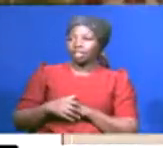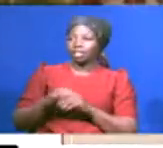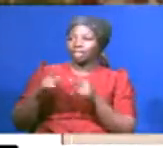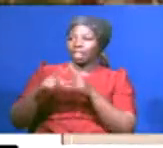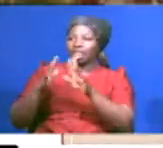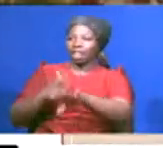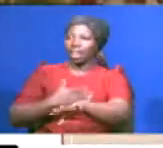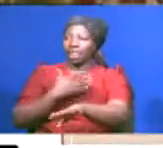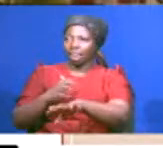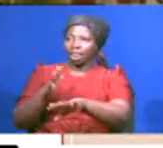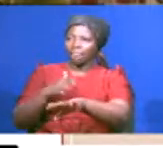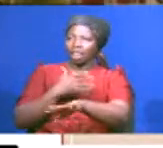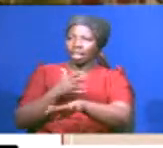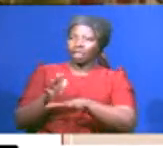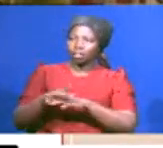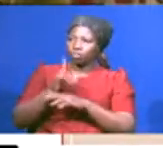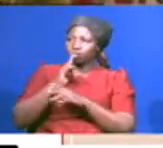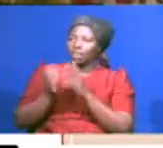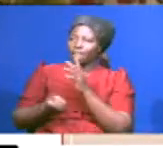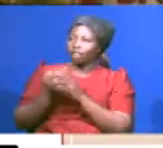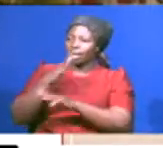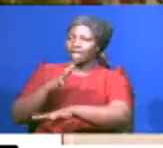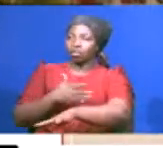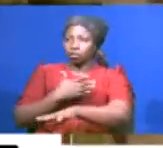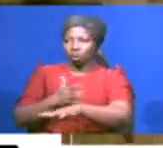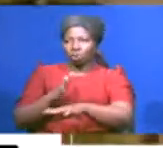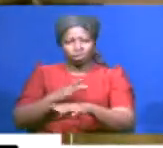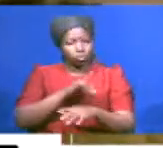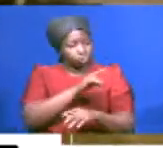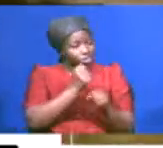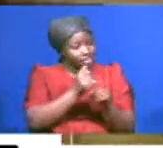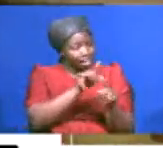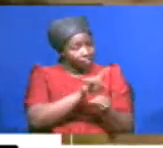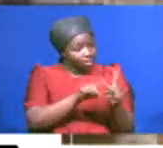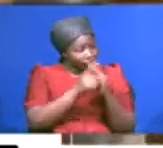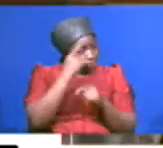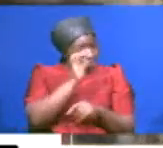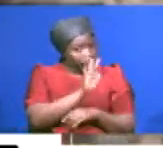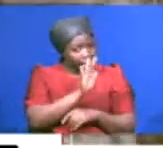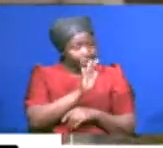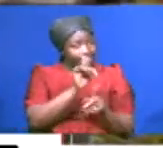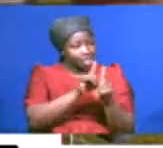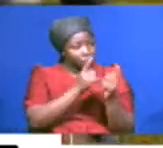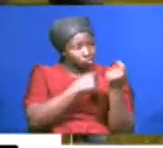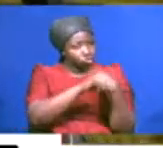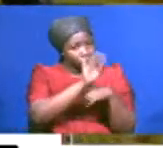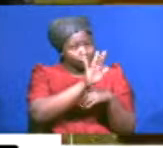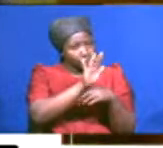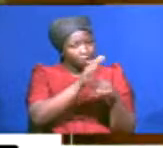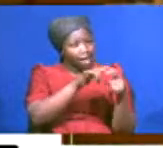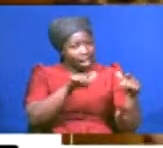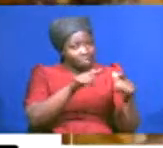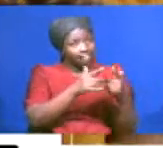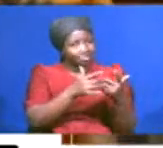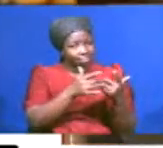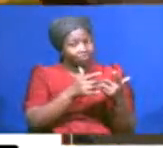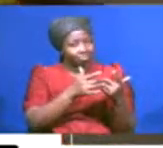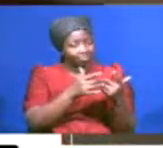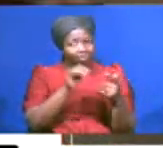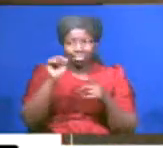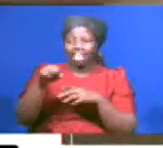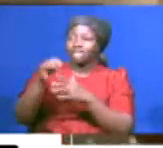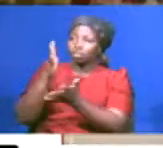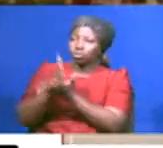So nikatunga wimbo namna hiyo. But you did everything for her. Yes. Huh? You even sold your car. It is a true story. Yes. Peugeot 504.